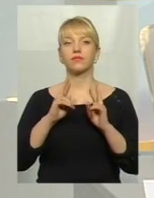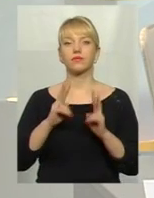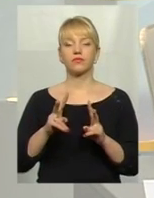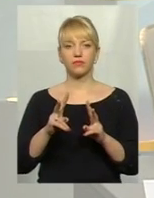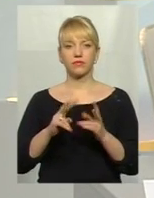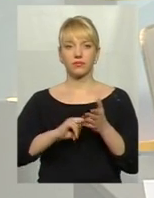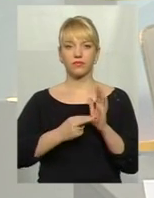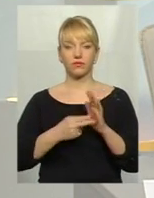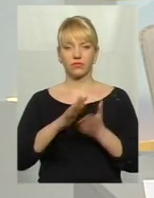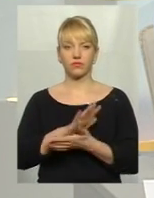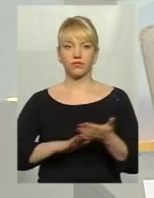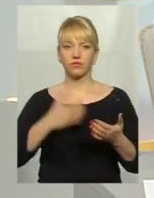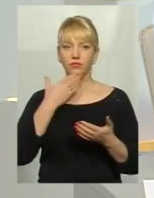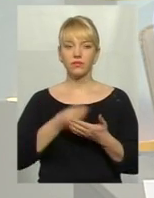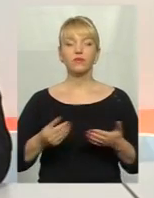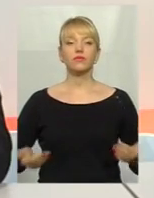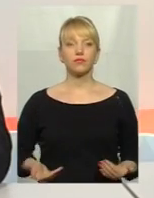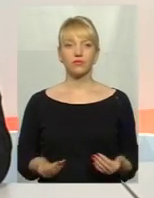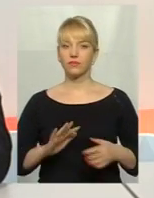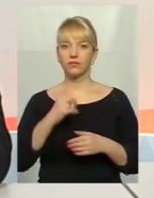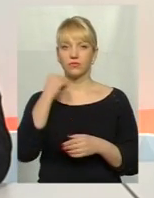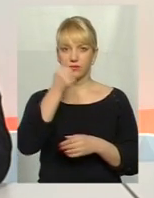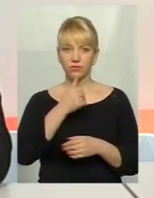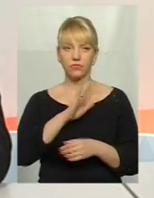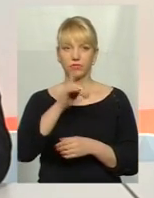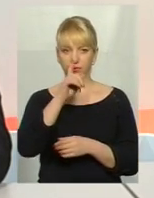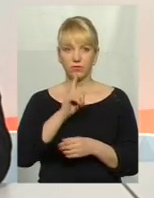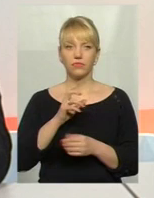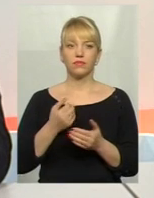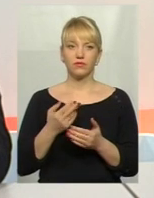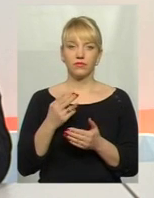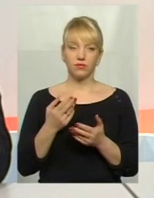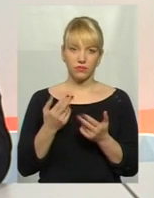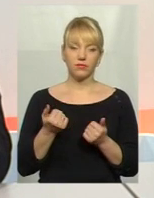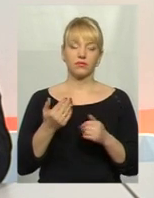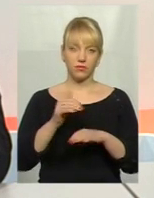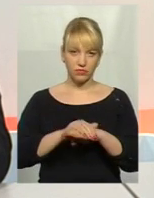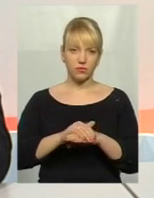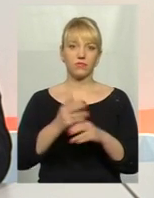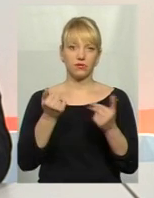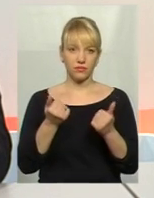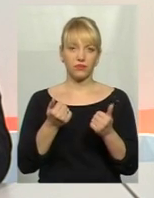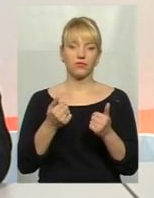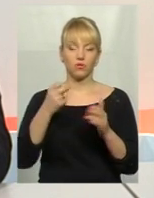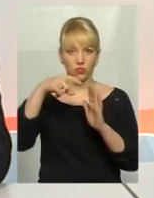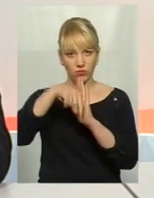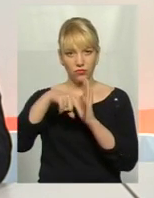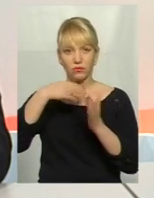і планувати подальше своє життя, так? Не на рік, не на місяць, а хоча б на років 5. Ну, по суті своїй,